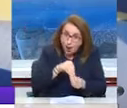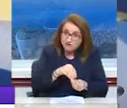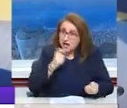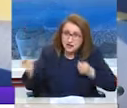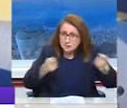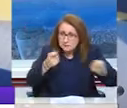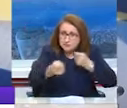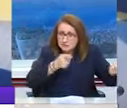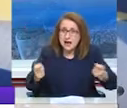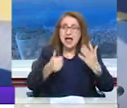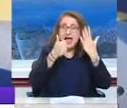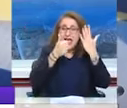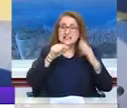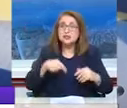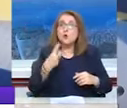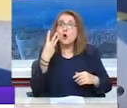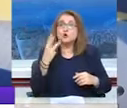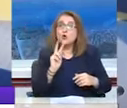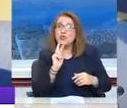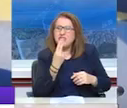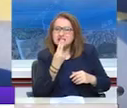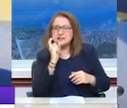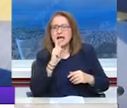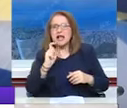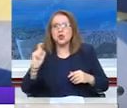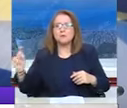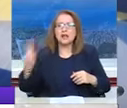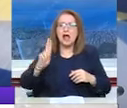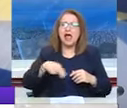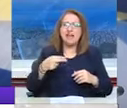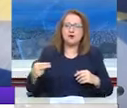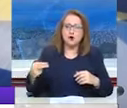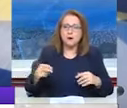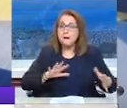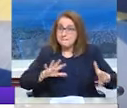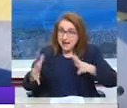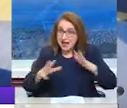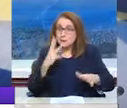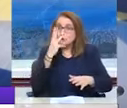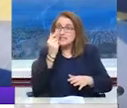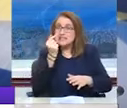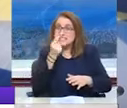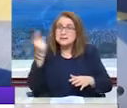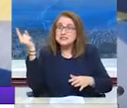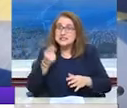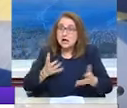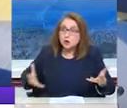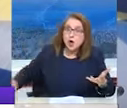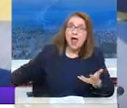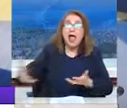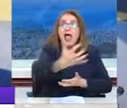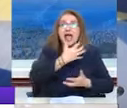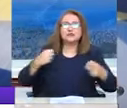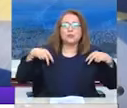6,8 δισεκατομμύρια ευρώ που αντιστοιχεί στο 3,5% του ΑΕΠ. Ποσοστό